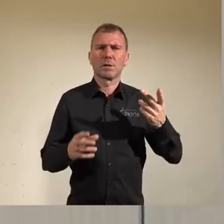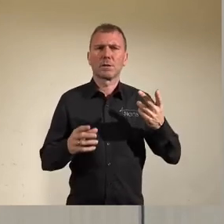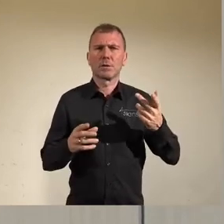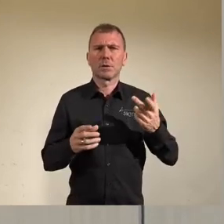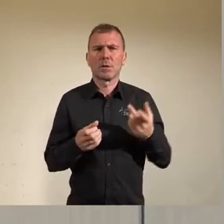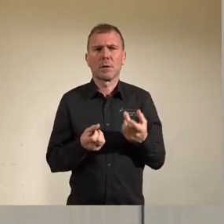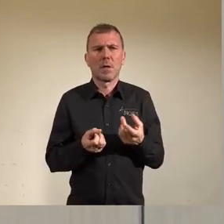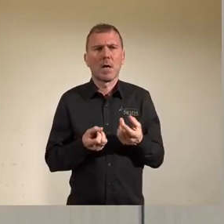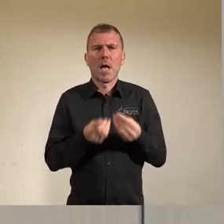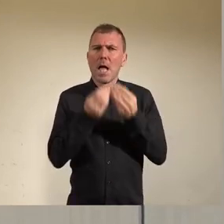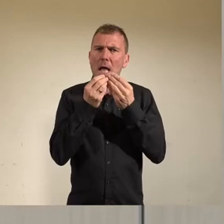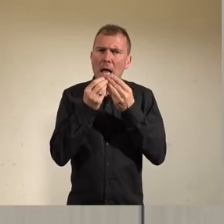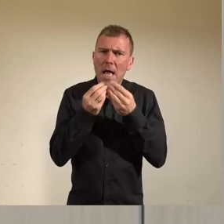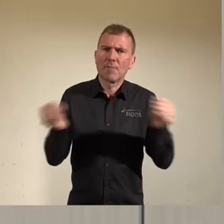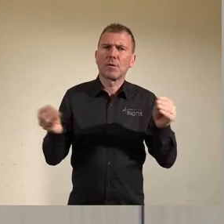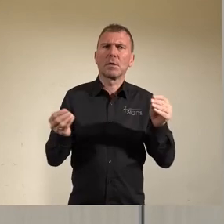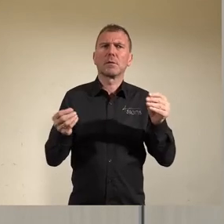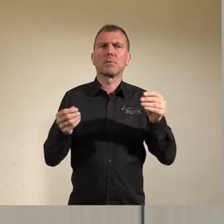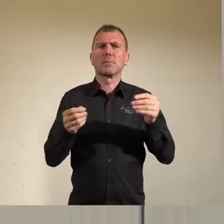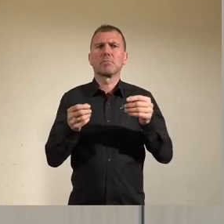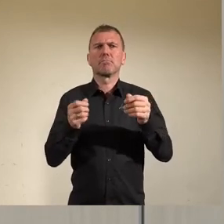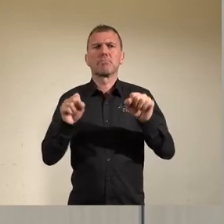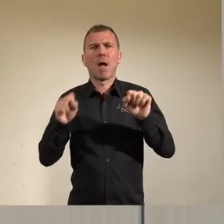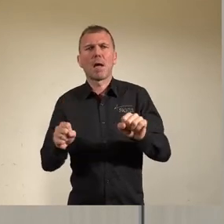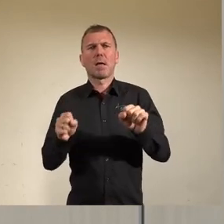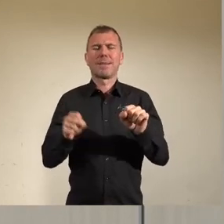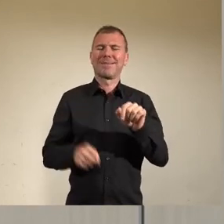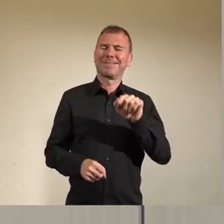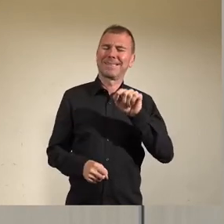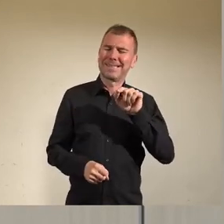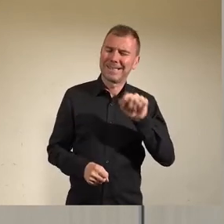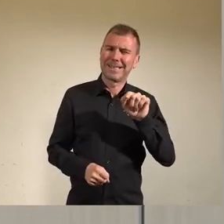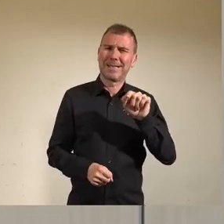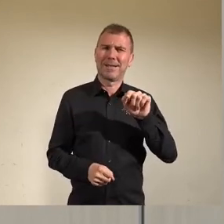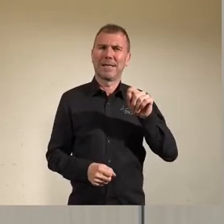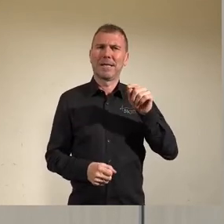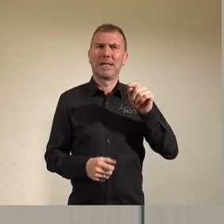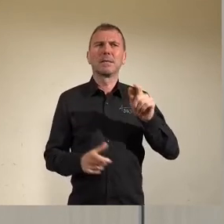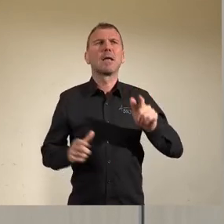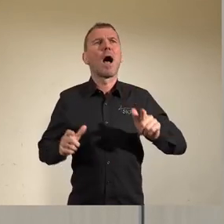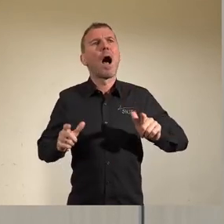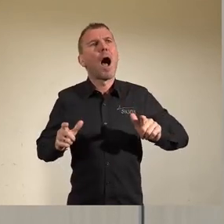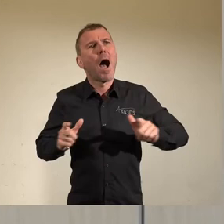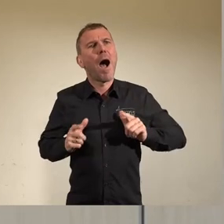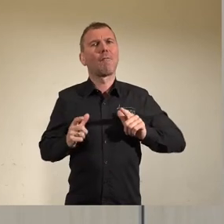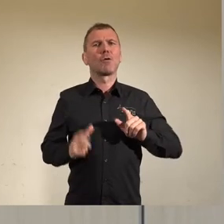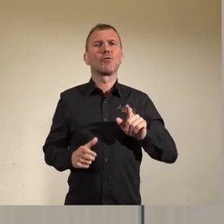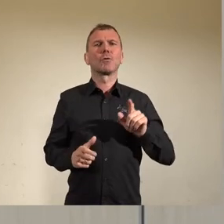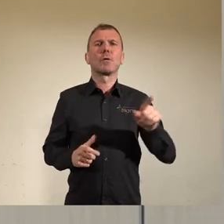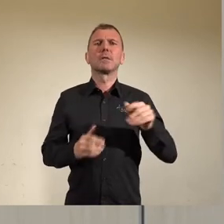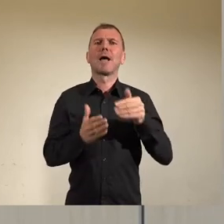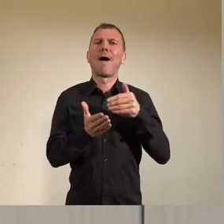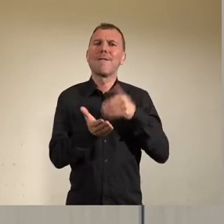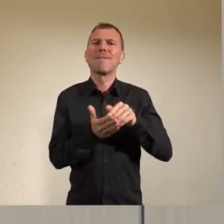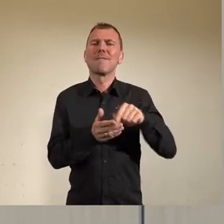kommunizierbarerweise einpreisen kann. Es handelt sich ja hier um die Erwartung eines